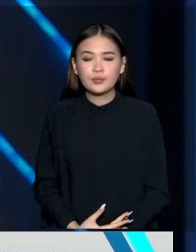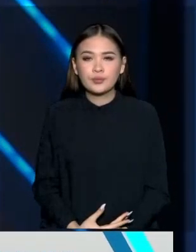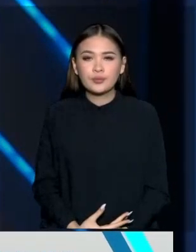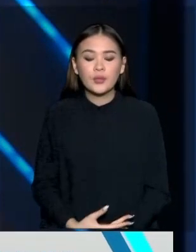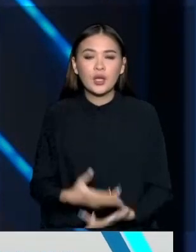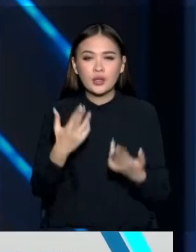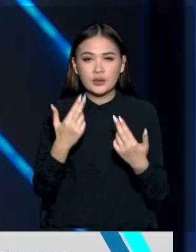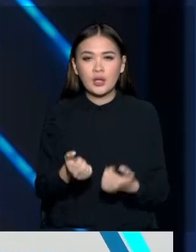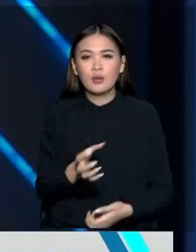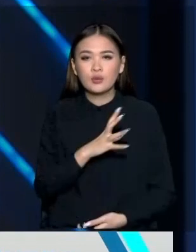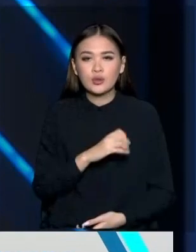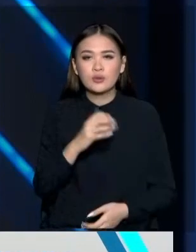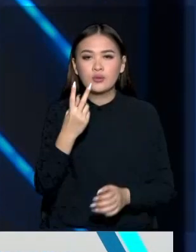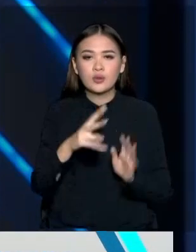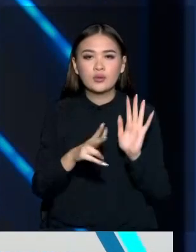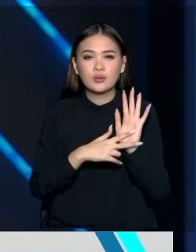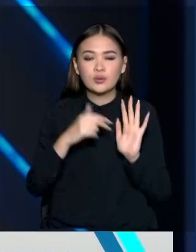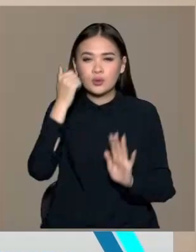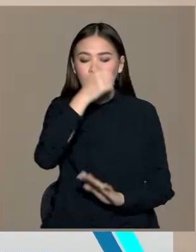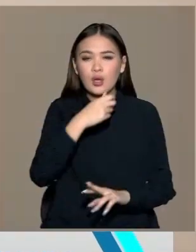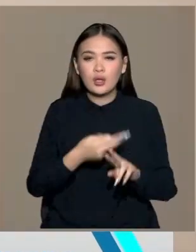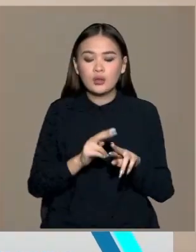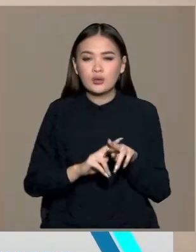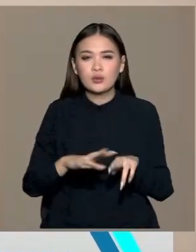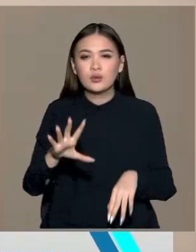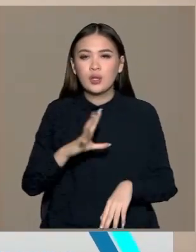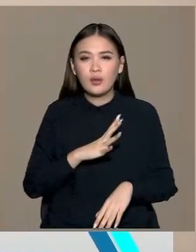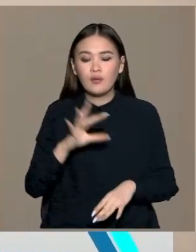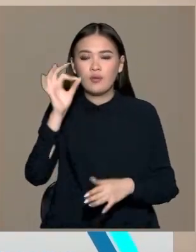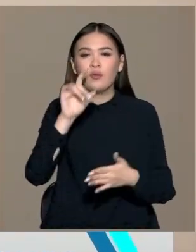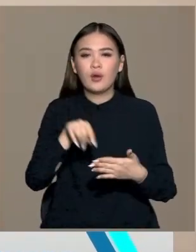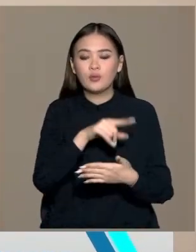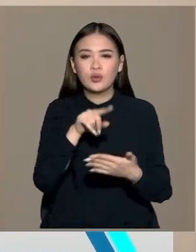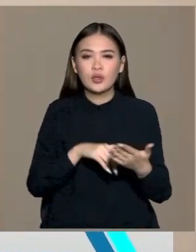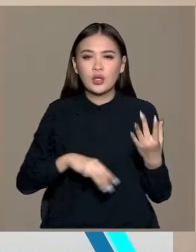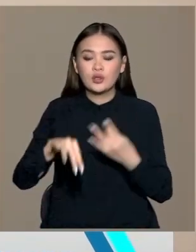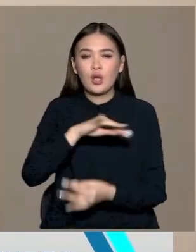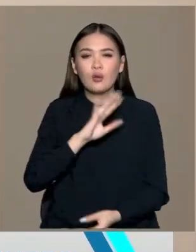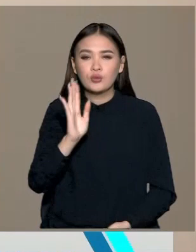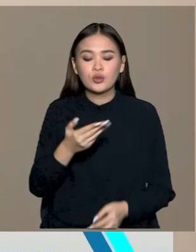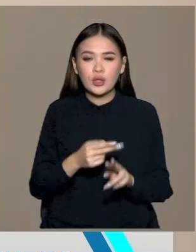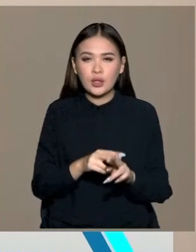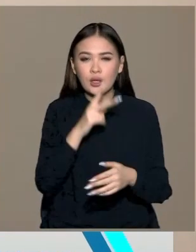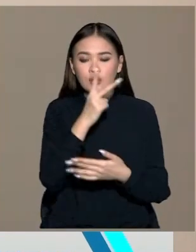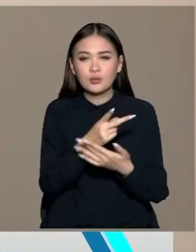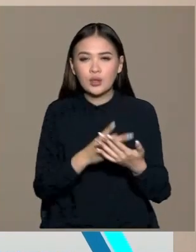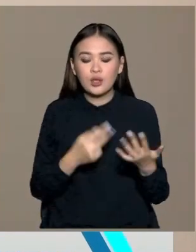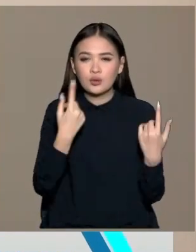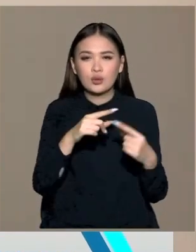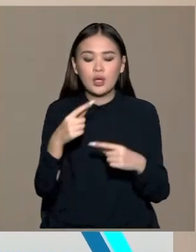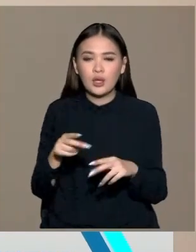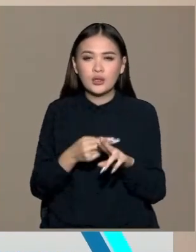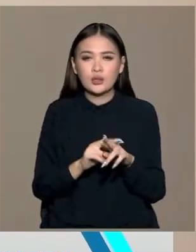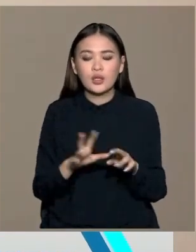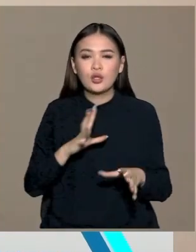Да конечно 28 году по истечении пятилетнего моратория данным вопросом снова придем к рассмотрению то есть мы будем уже